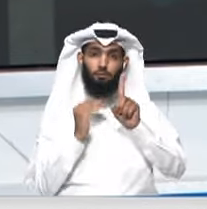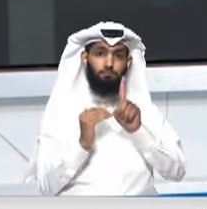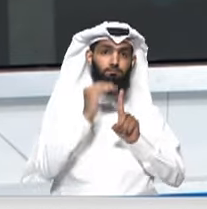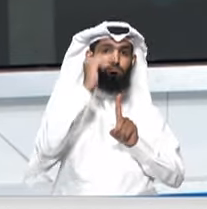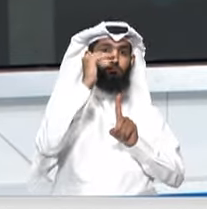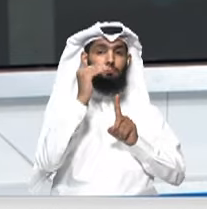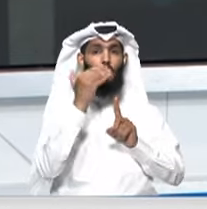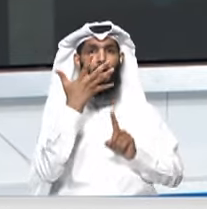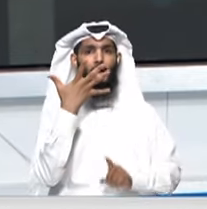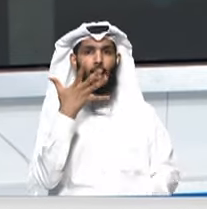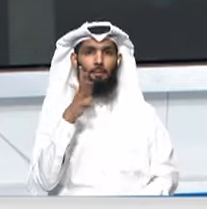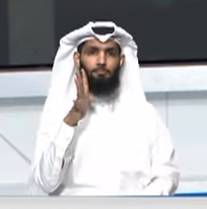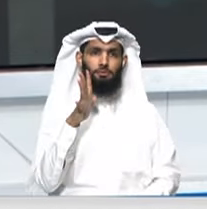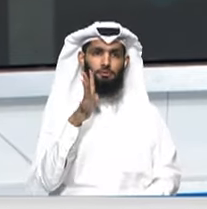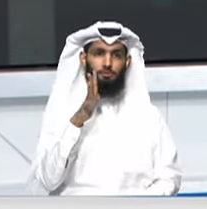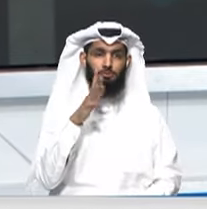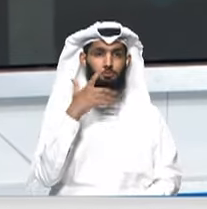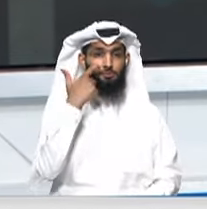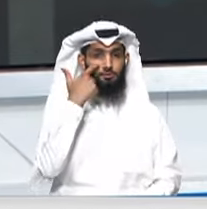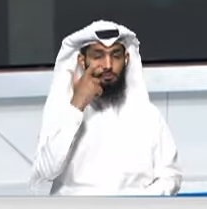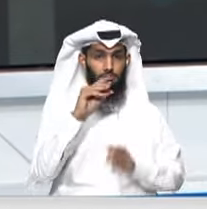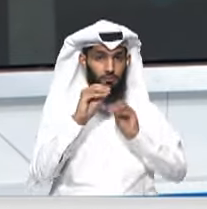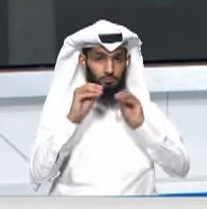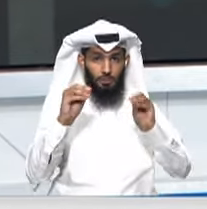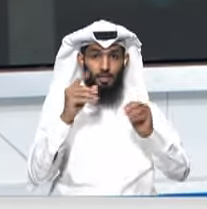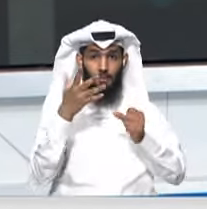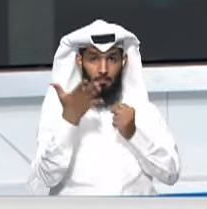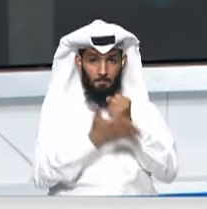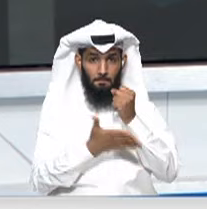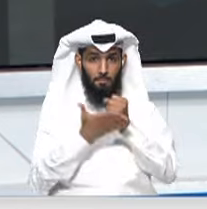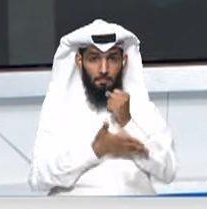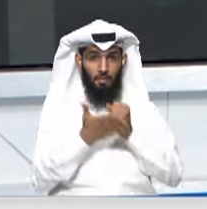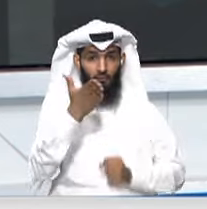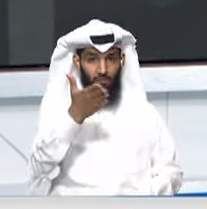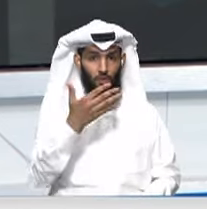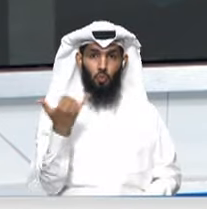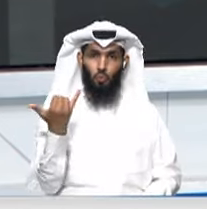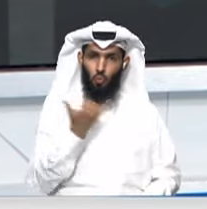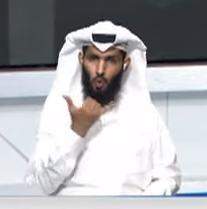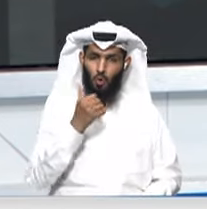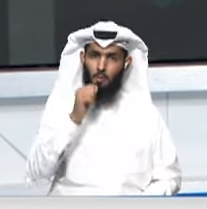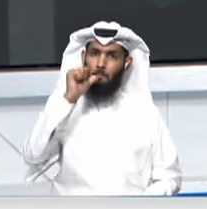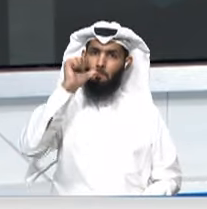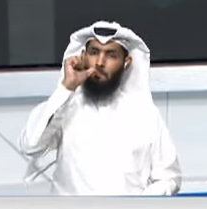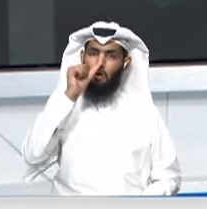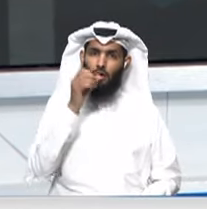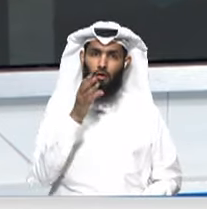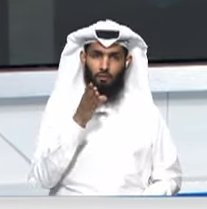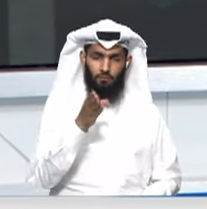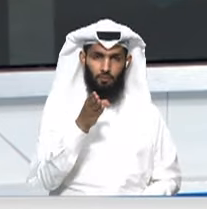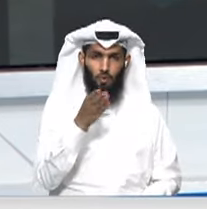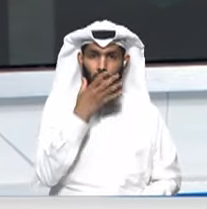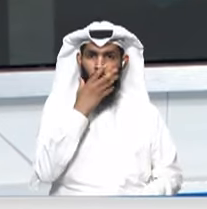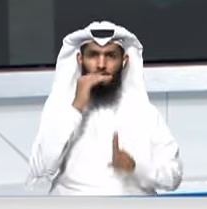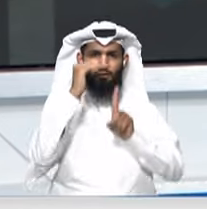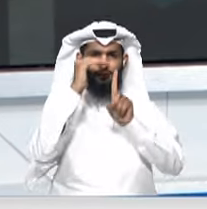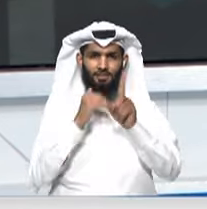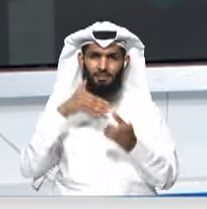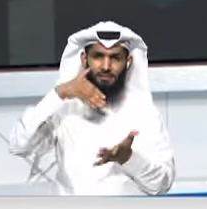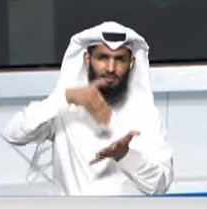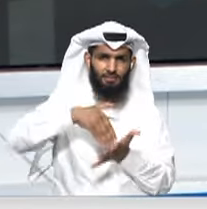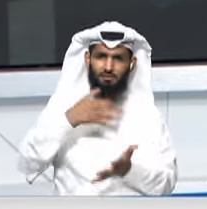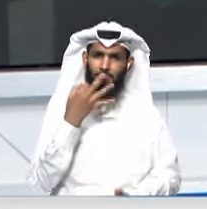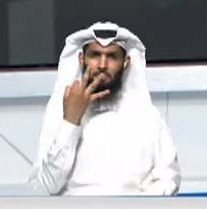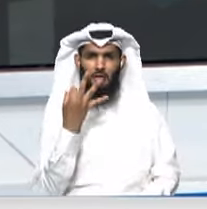ننصح أعزائي المشاهدين شرب كميات كافية من الماء خلال فترة النهار، وأيضا درجات الحرارة الصغرى متوقعة ما بين